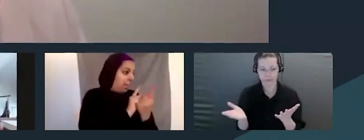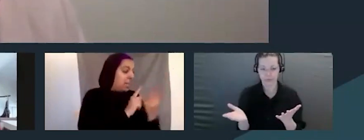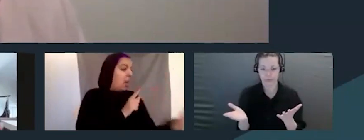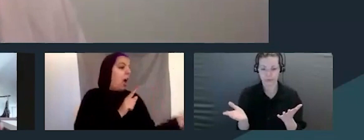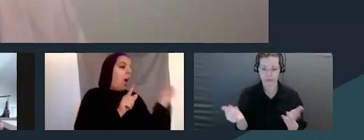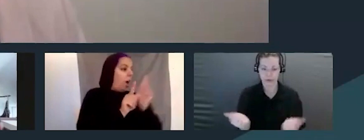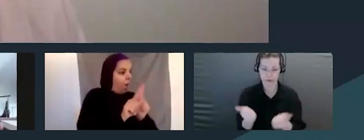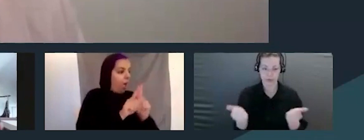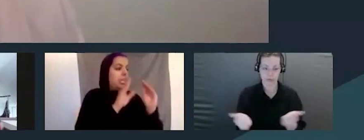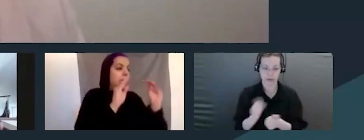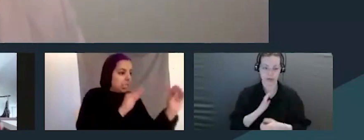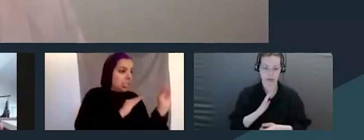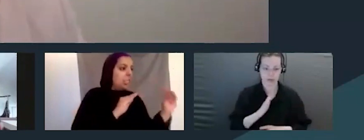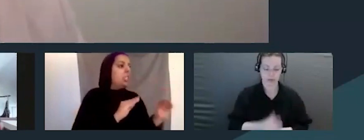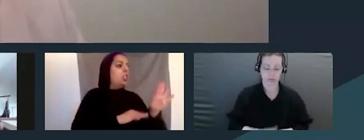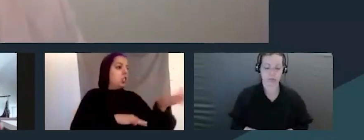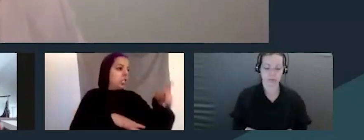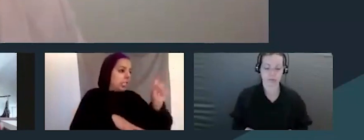particuliers.